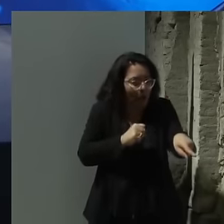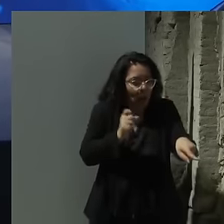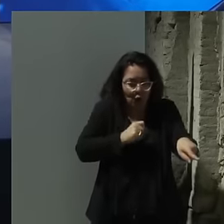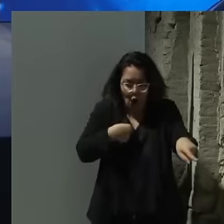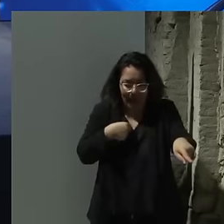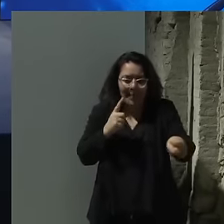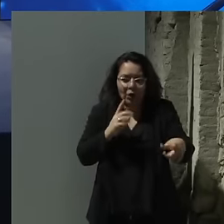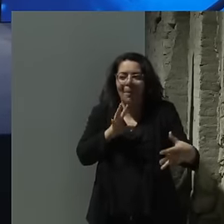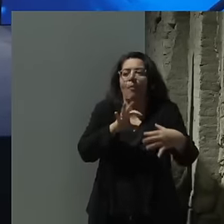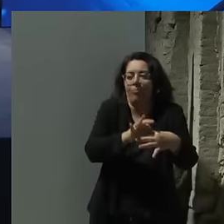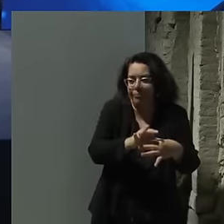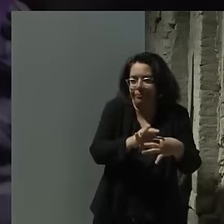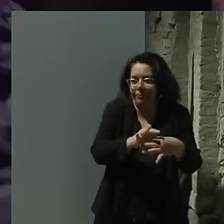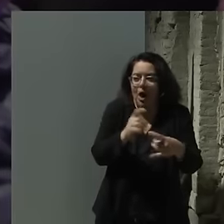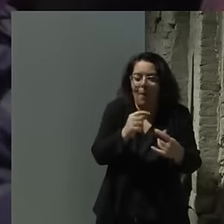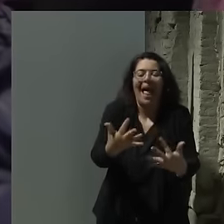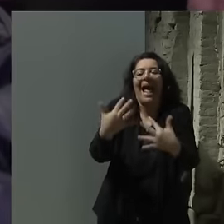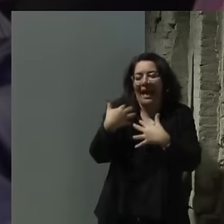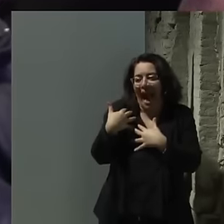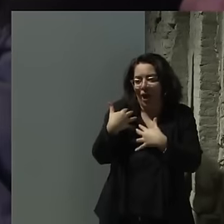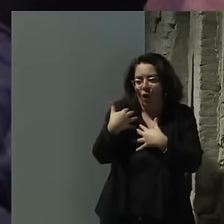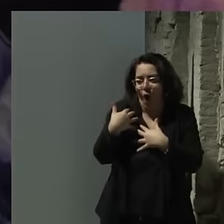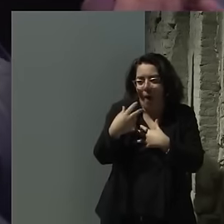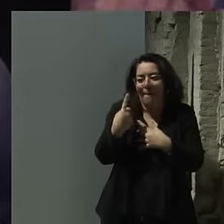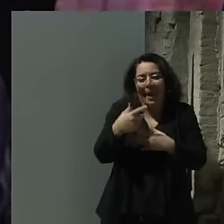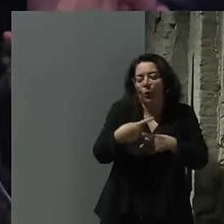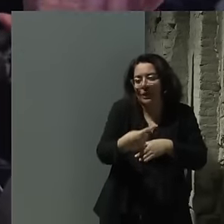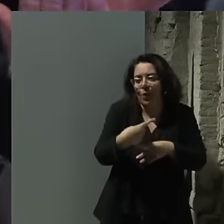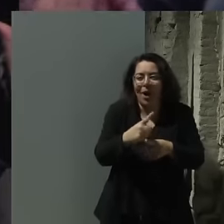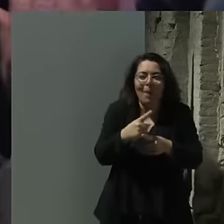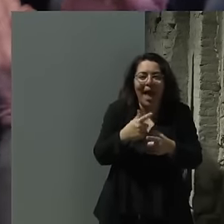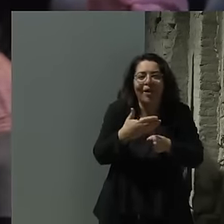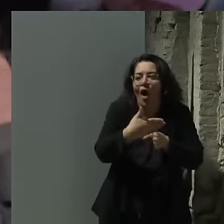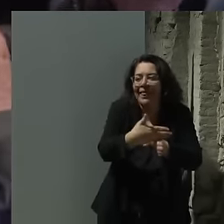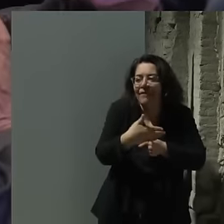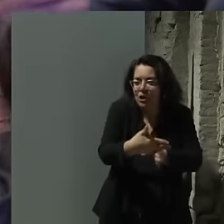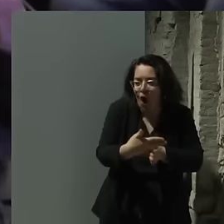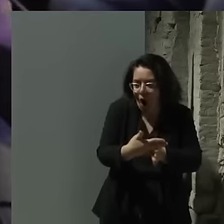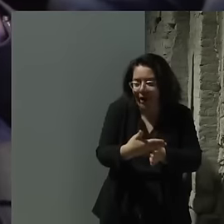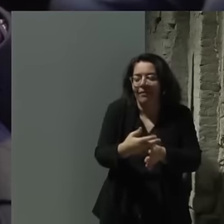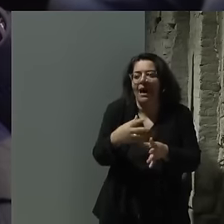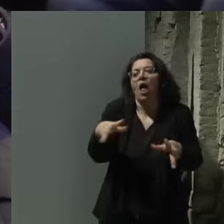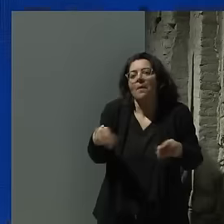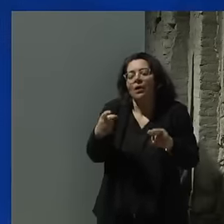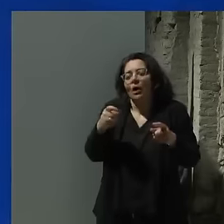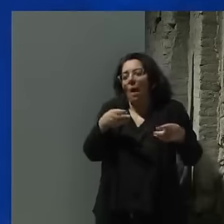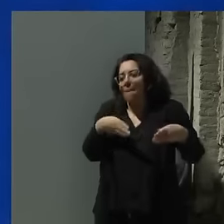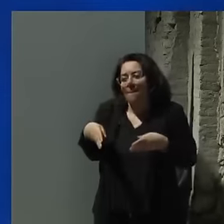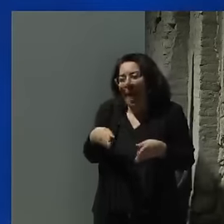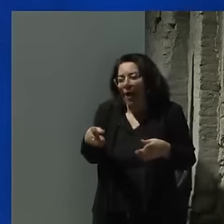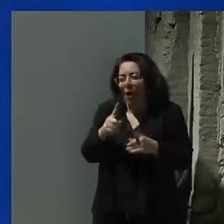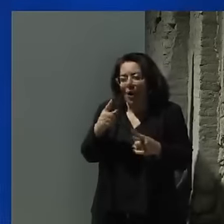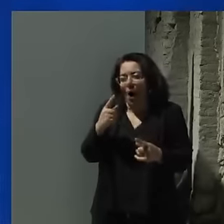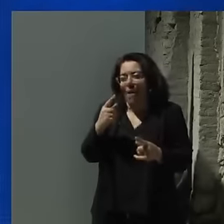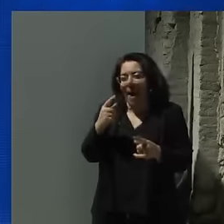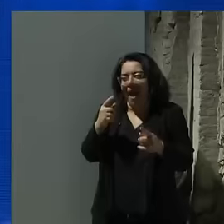uno solo. Detto questo, finito il percorso, mi sono innamorato talmente tanto